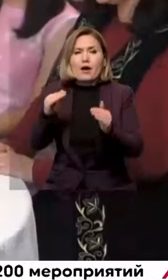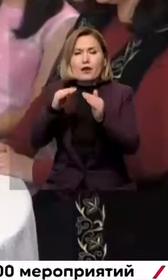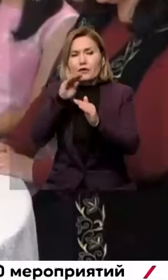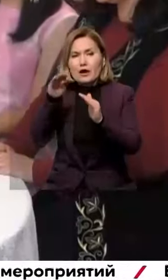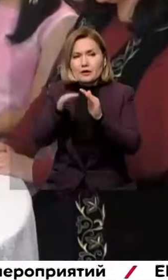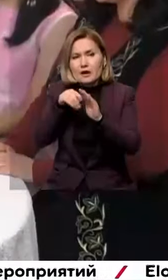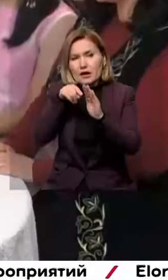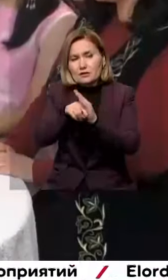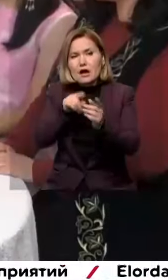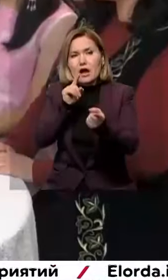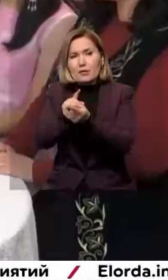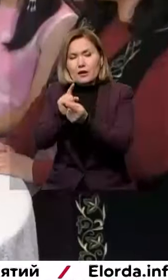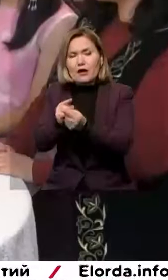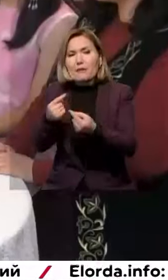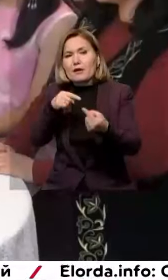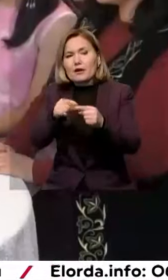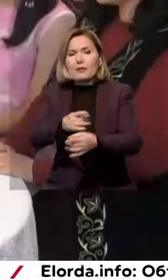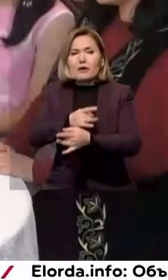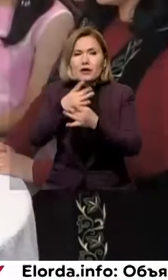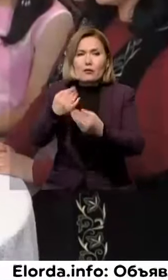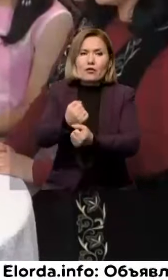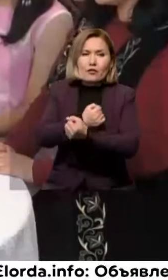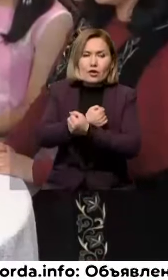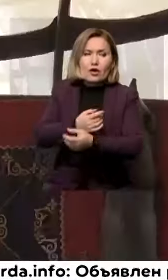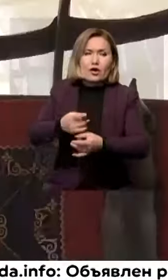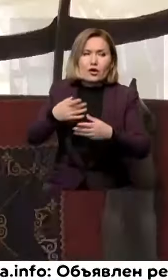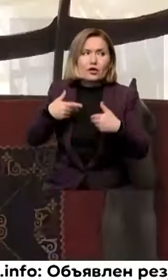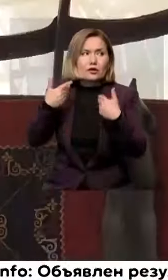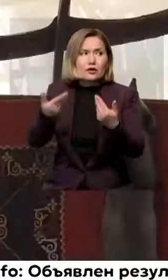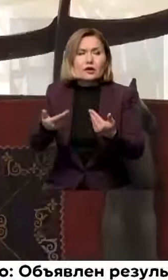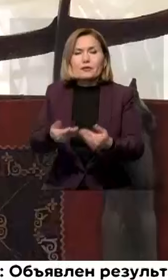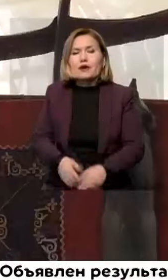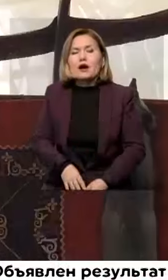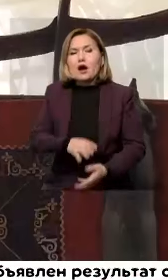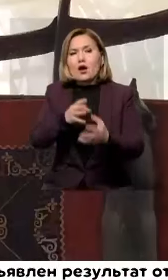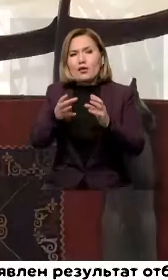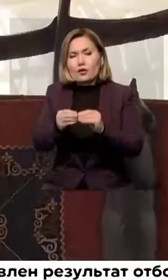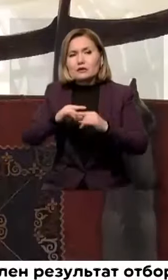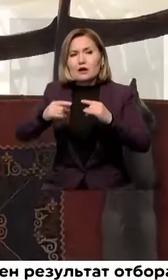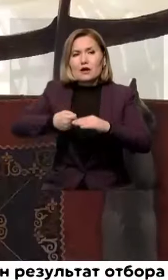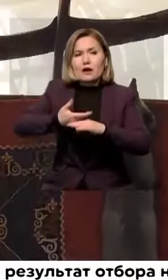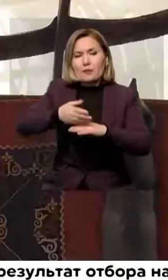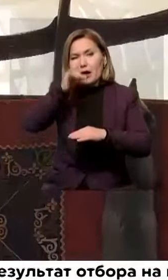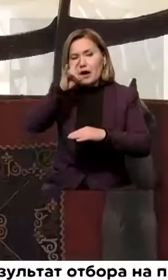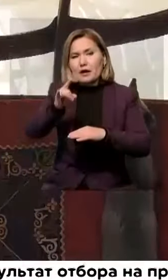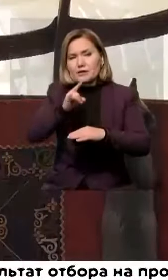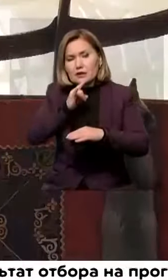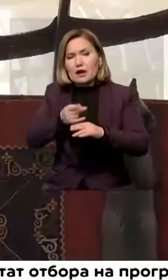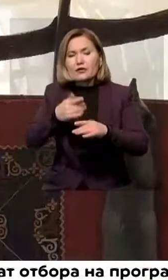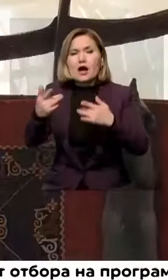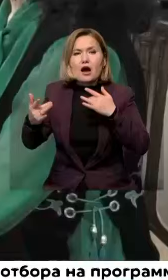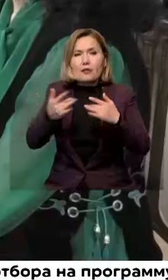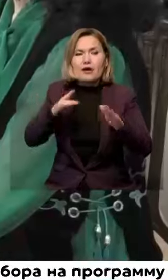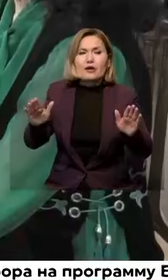бас қосып, бір-бірін мерекемен құттықтауда. Қонақтарға мол дастархан жайылып, халқымыздың салт-дәстүрлері